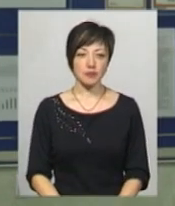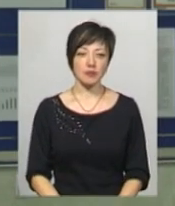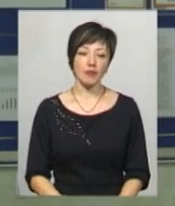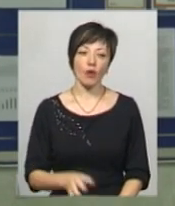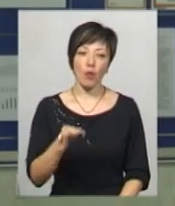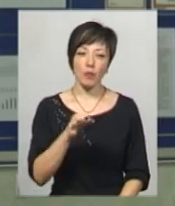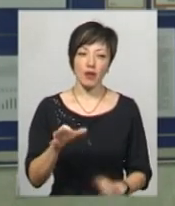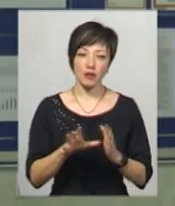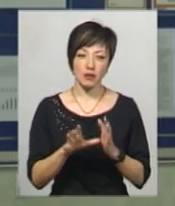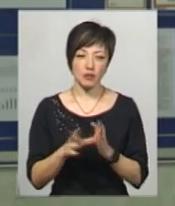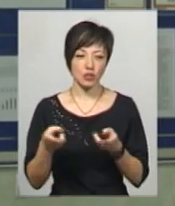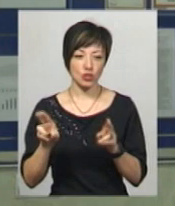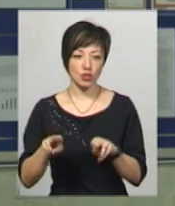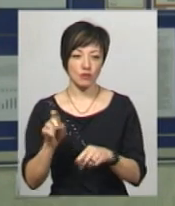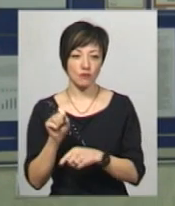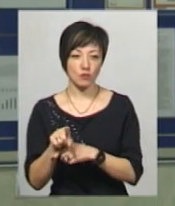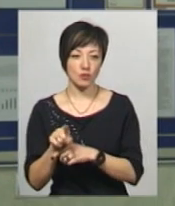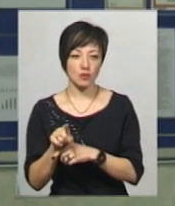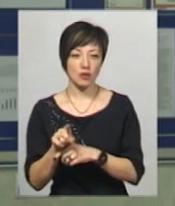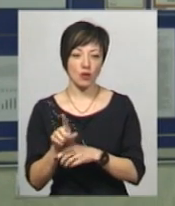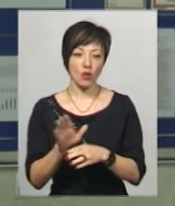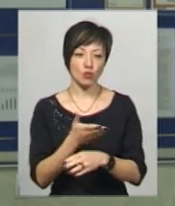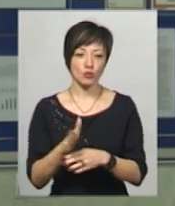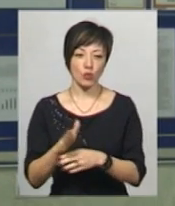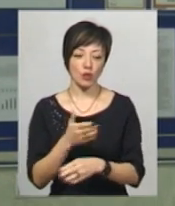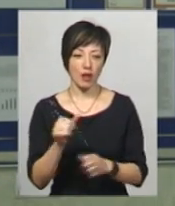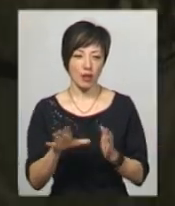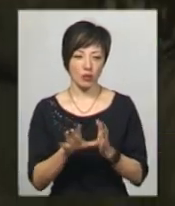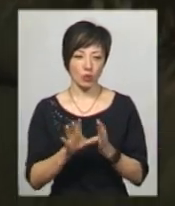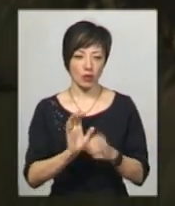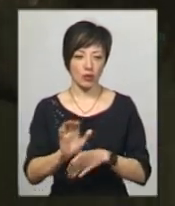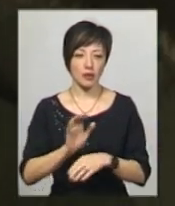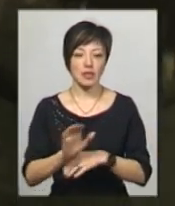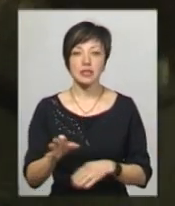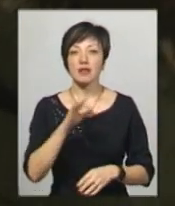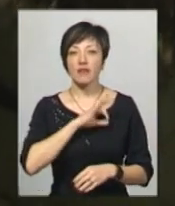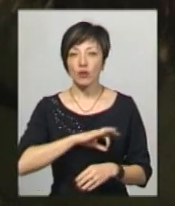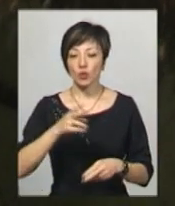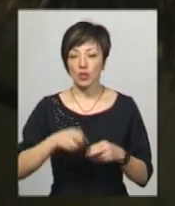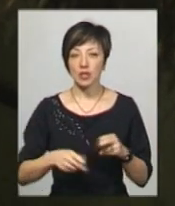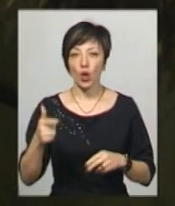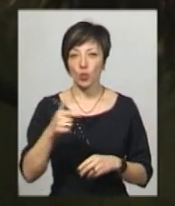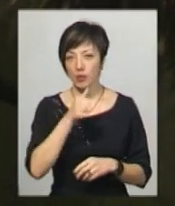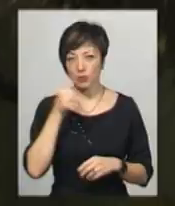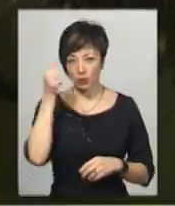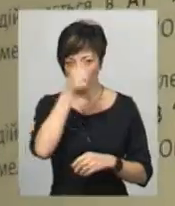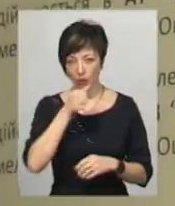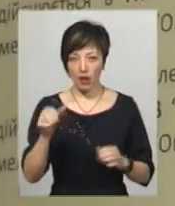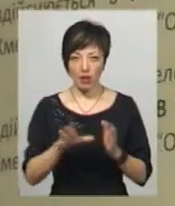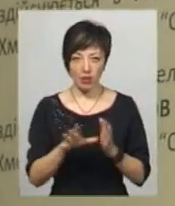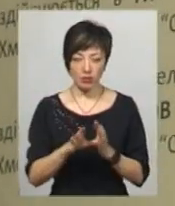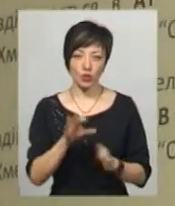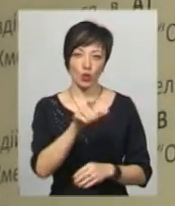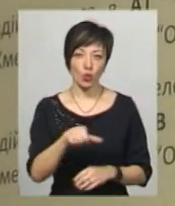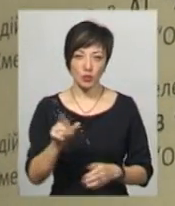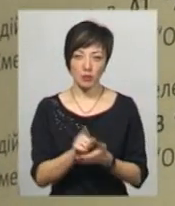обленерго, Хмельницького обленерго, залишилися функції розподілу електричної енергії. За використану до кінця грудня минулого року електроенергію